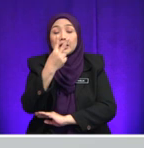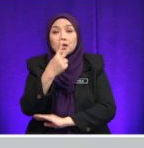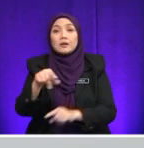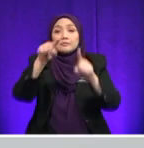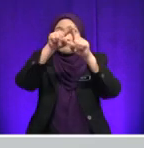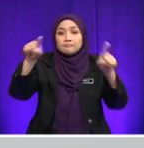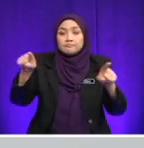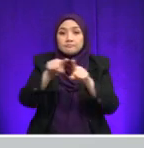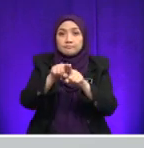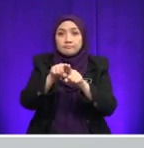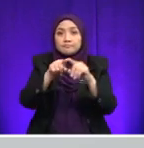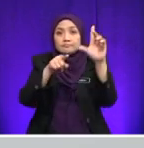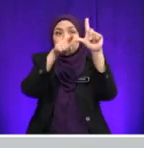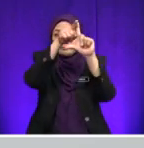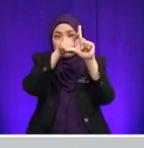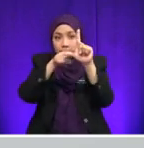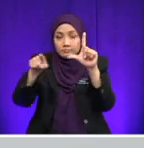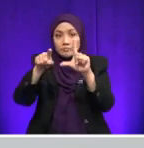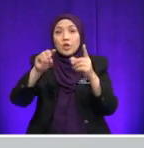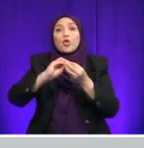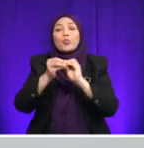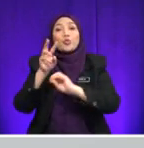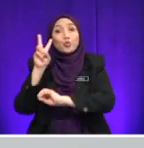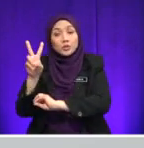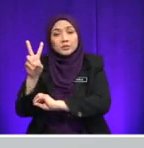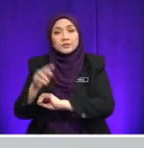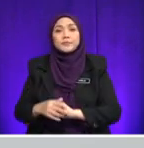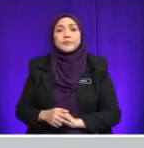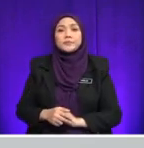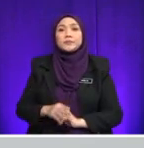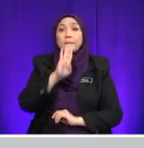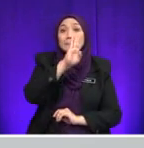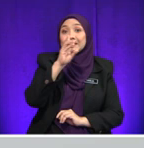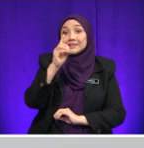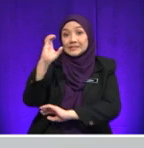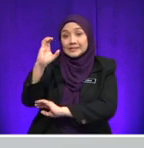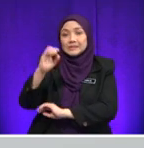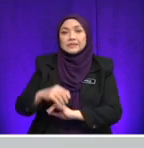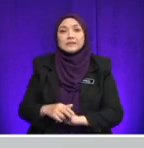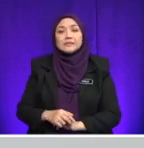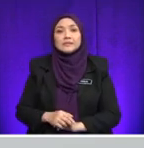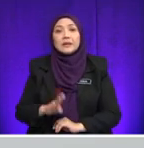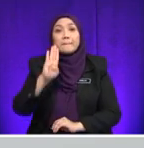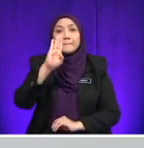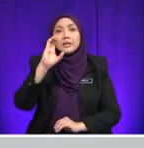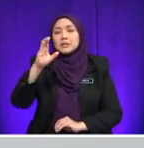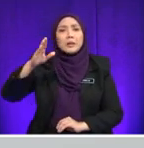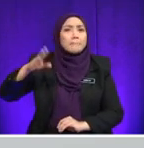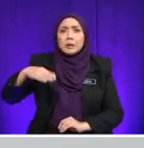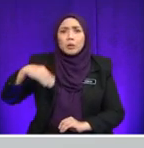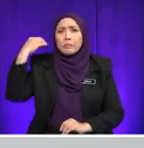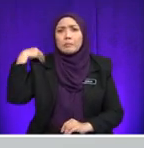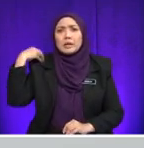bersudut tegak yang kedua segitiga BDC cuma BC kita belum ada panjang